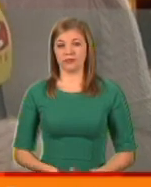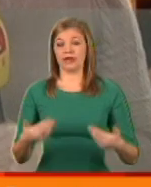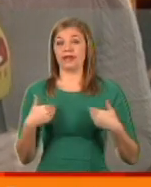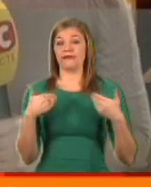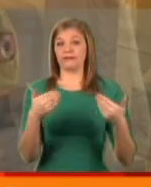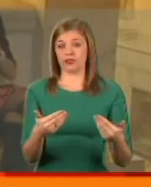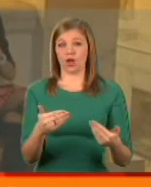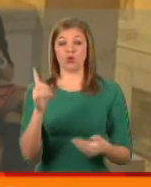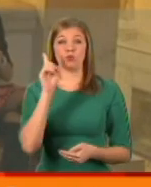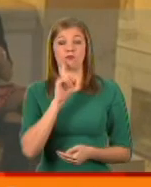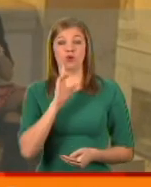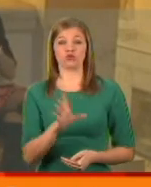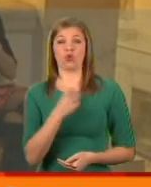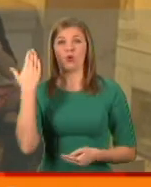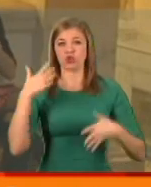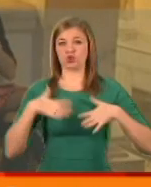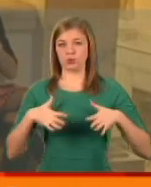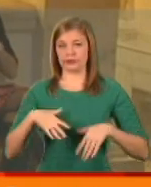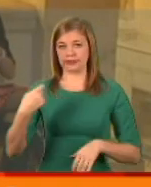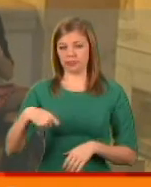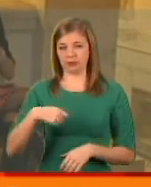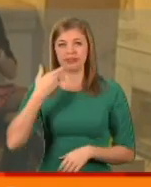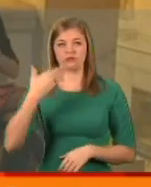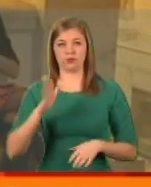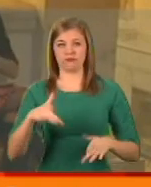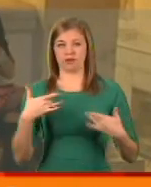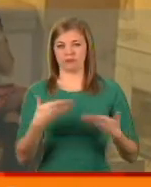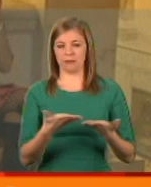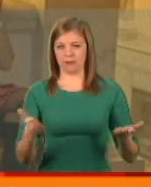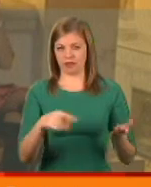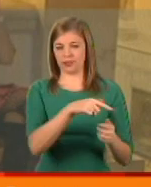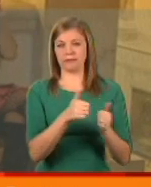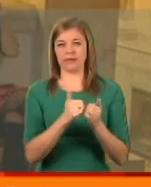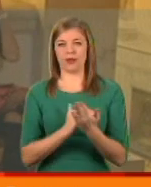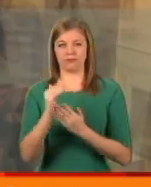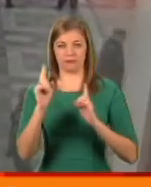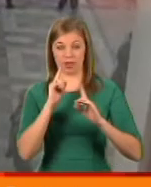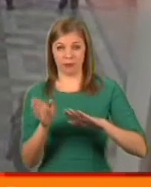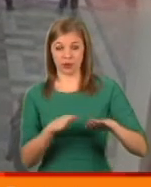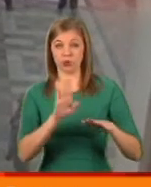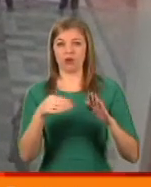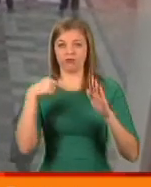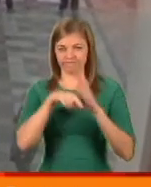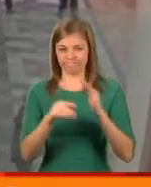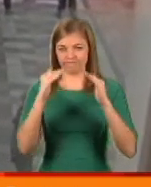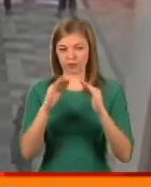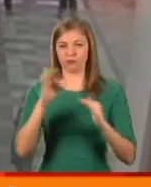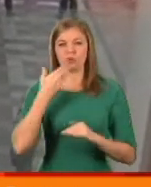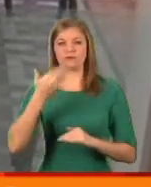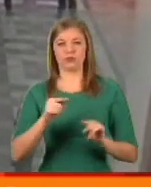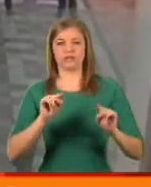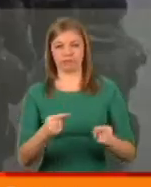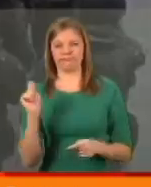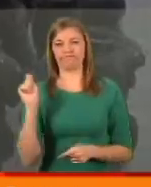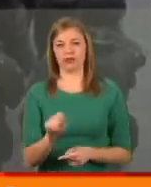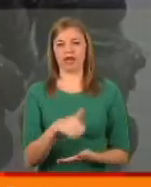Вітаю тебе, Віто. Поки колишній грузинський президент виступав на Майдані перед будівлею парламенту, під склепіння звітувати про затримання